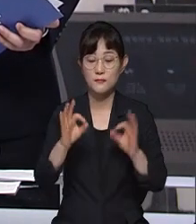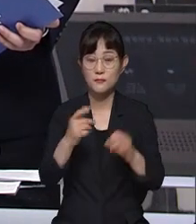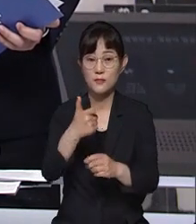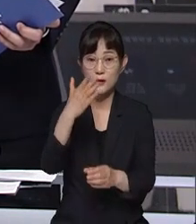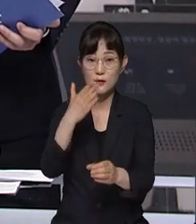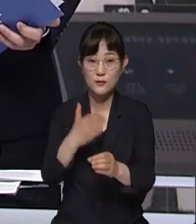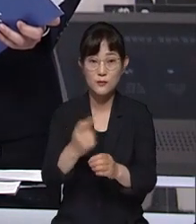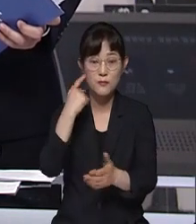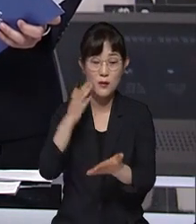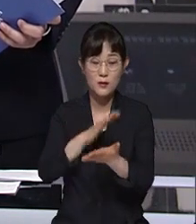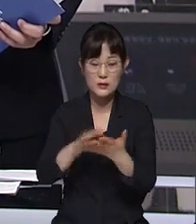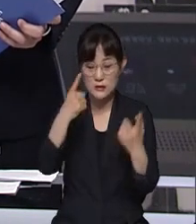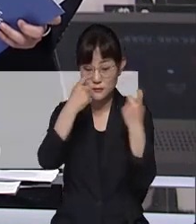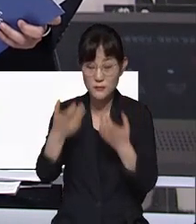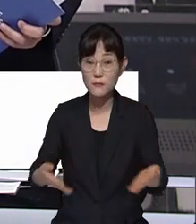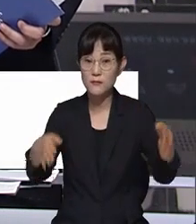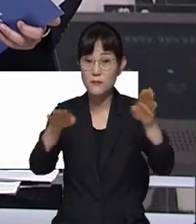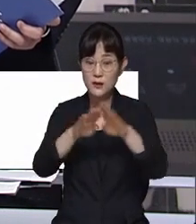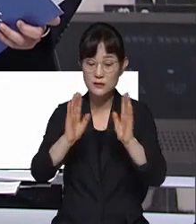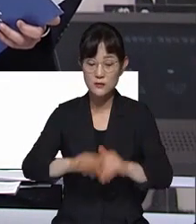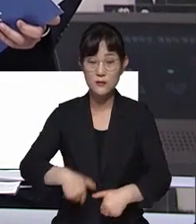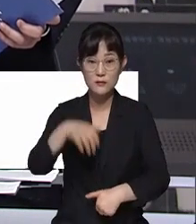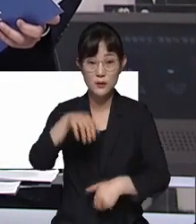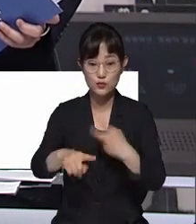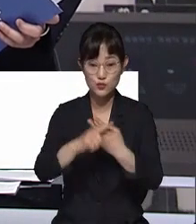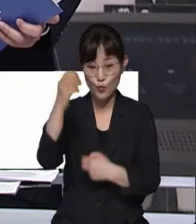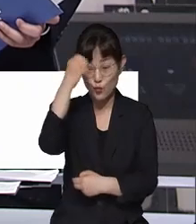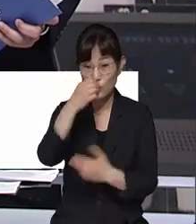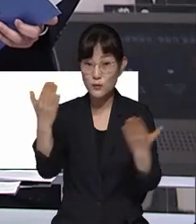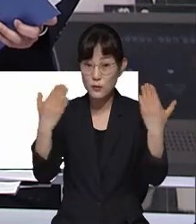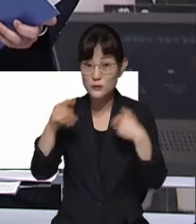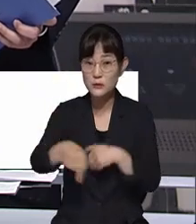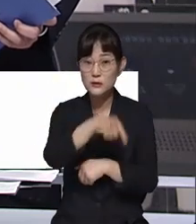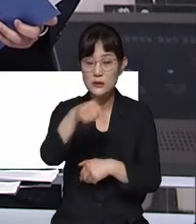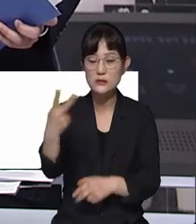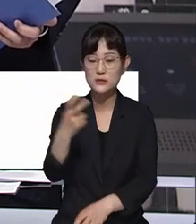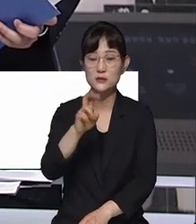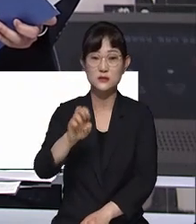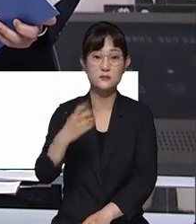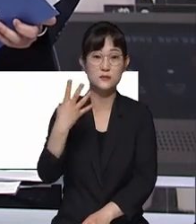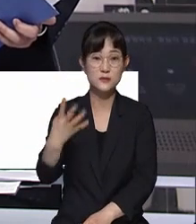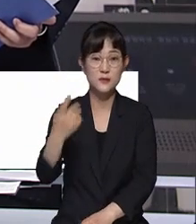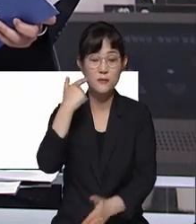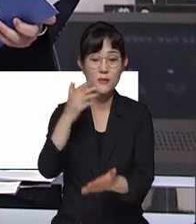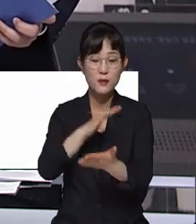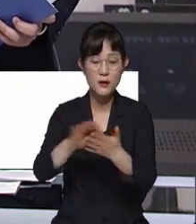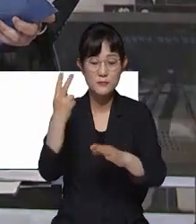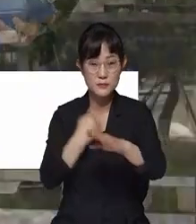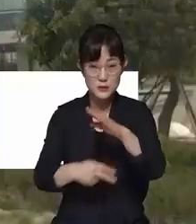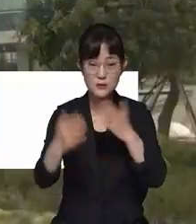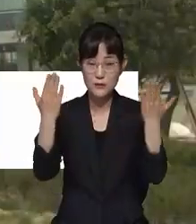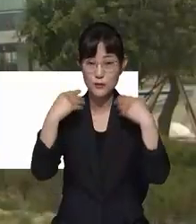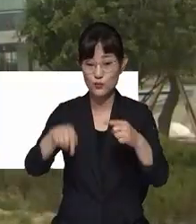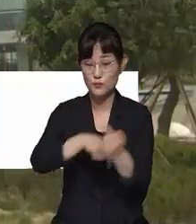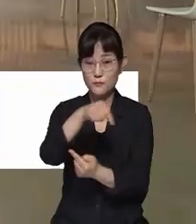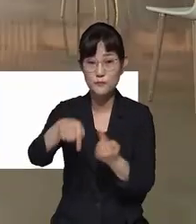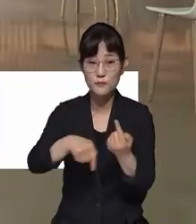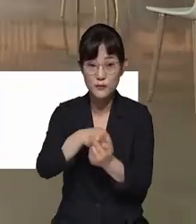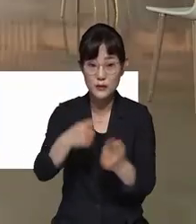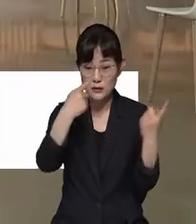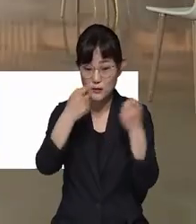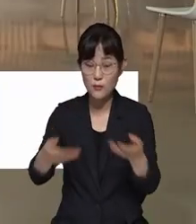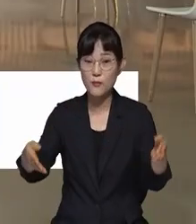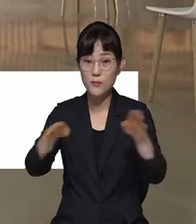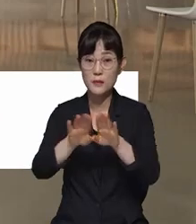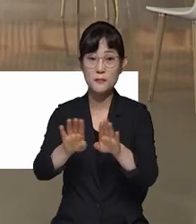김대중 노벨평화상 기념관이 전남 지역 중고등학생을 대상으로 2024 평화비전스쿨을 운영합니다. 기념관